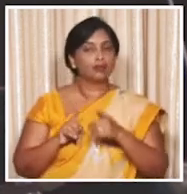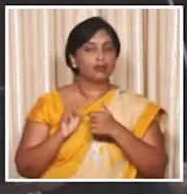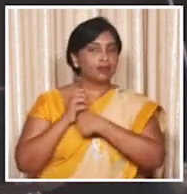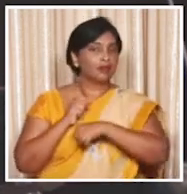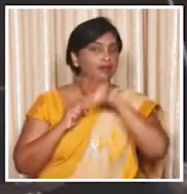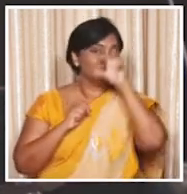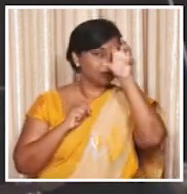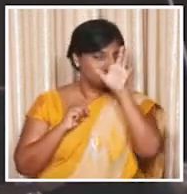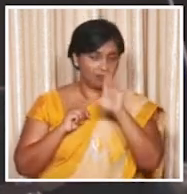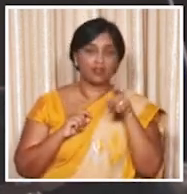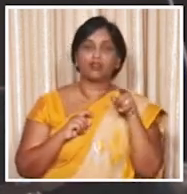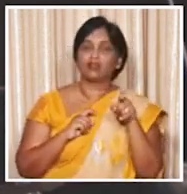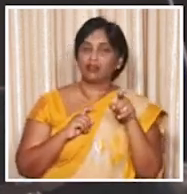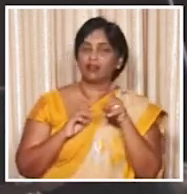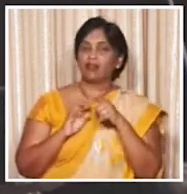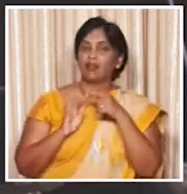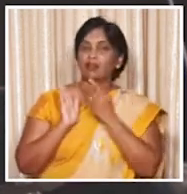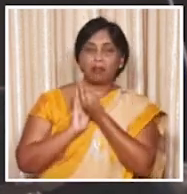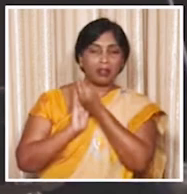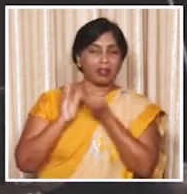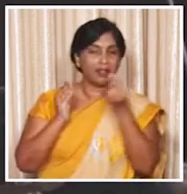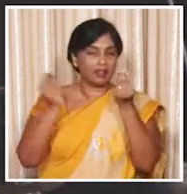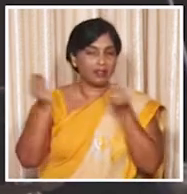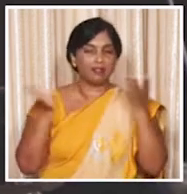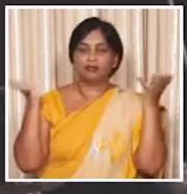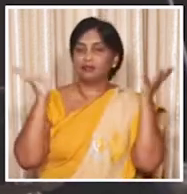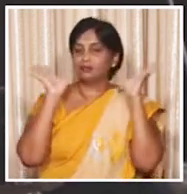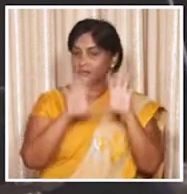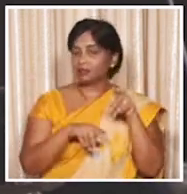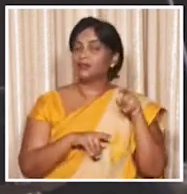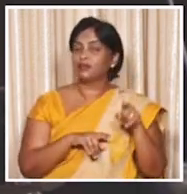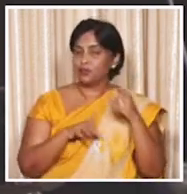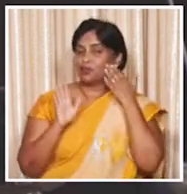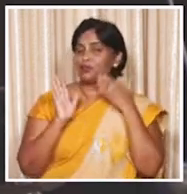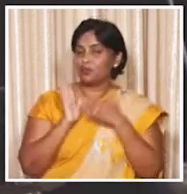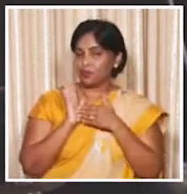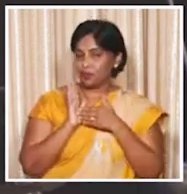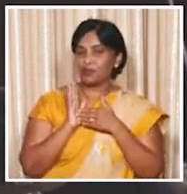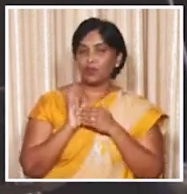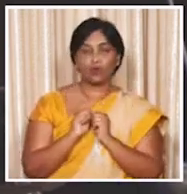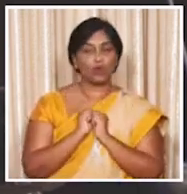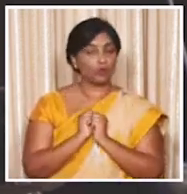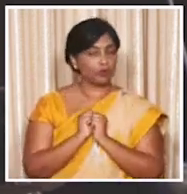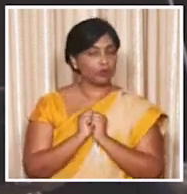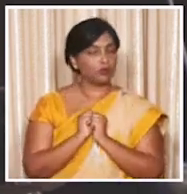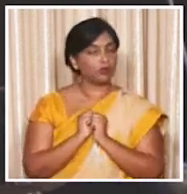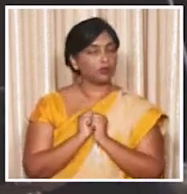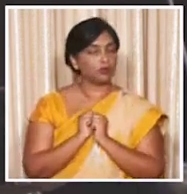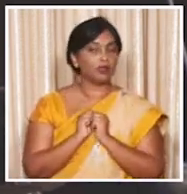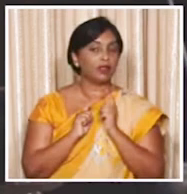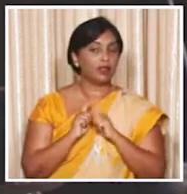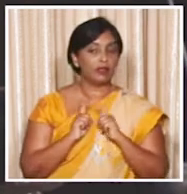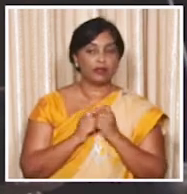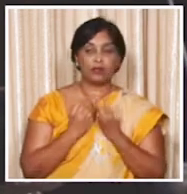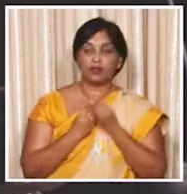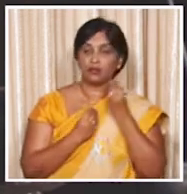முகாமைத்துவ பயிற்சிகள் மற்றும் அவர்களுக்கான பான்மை விருத்தி பயிற்சிகளை வழங்க முடியும். அண்மையிலே அதிபர் தரம் பெற்ற அதிபர்களுக்கு ஒரு முன்பயிற்சி மாங்குளத்திலே